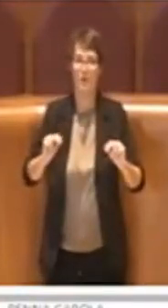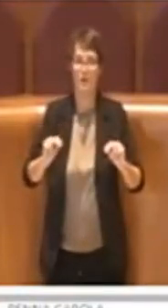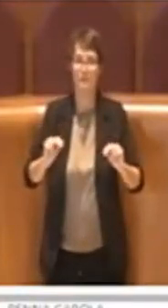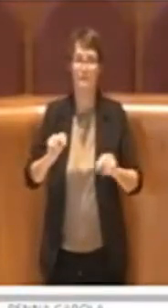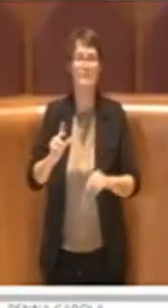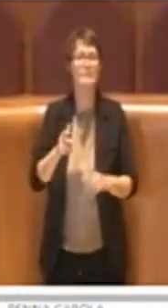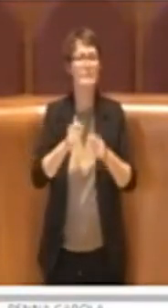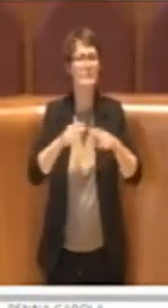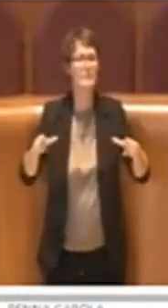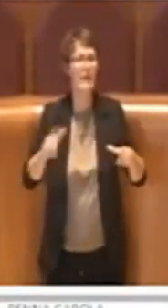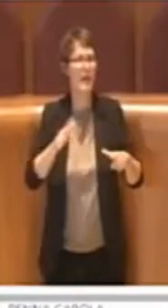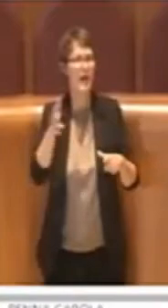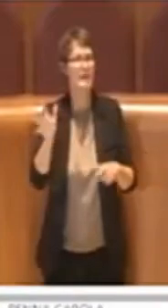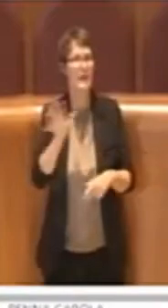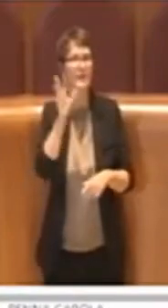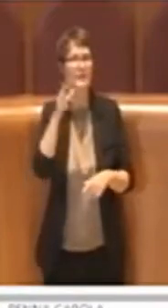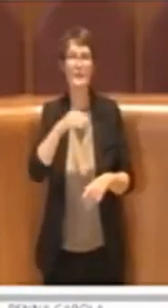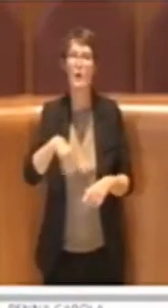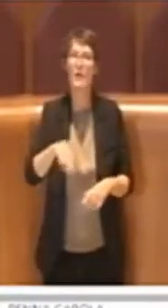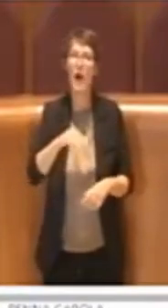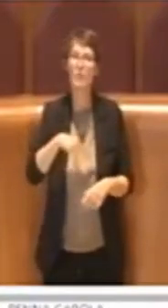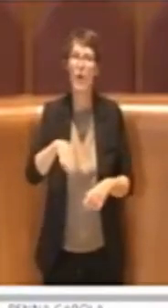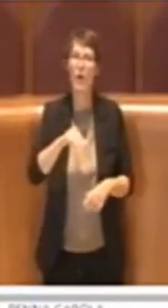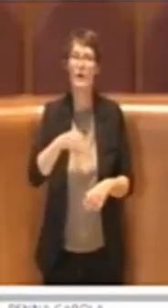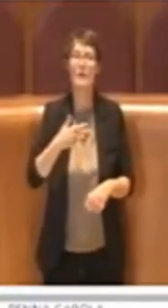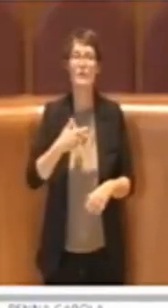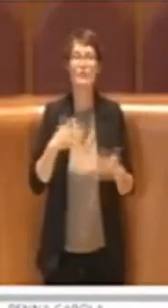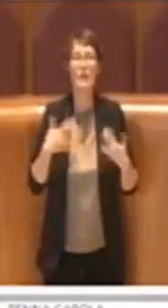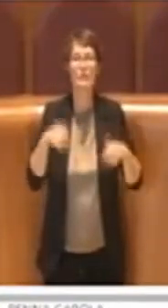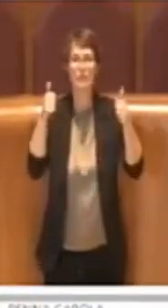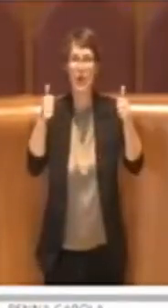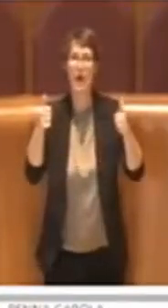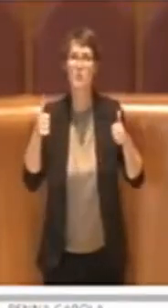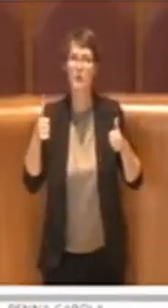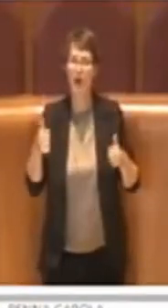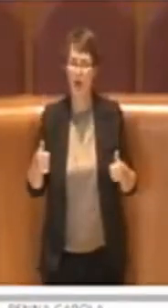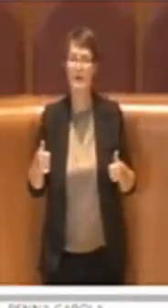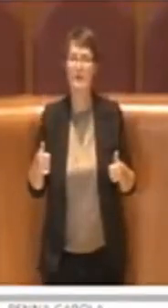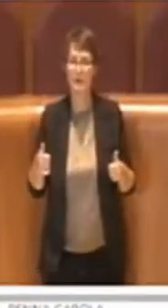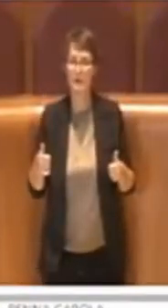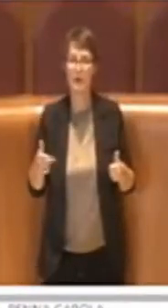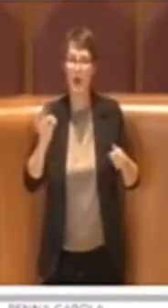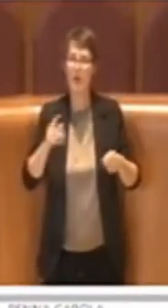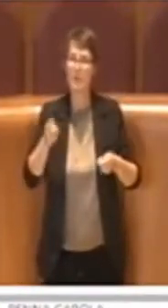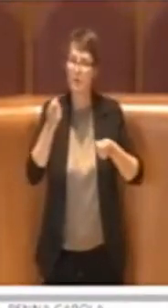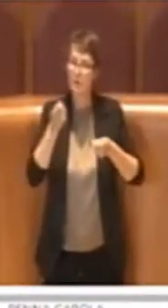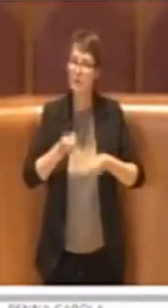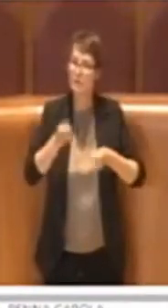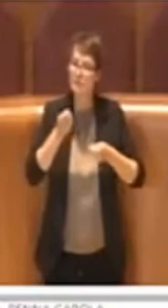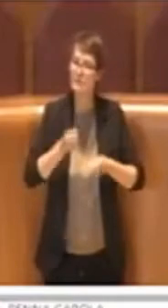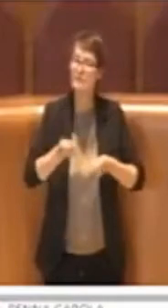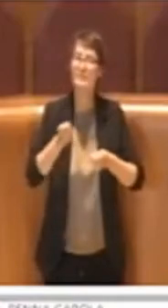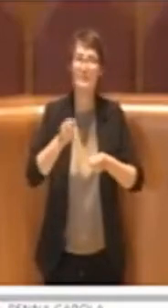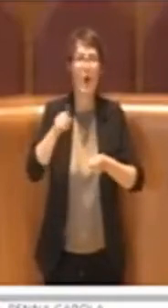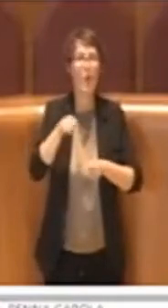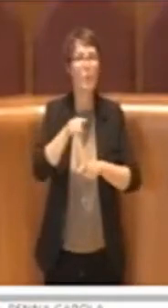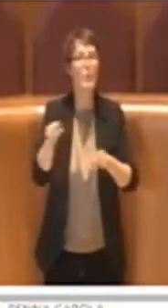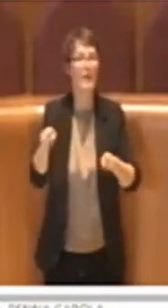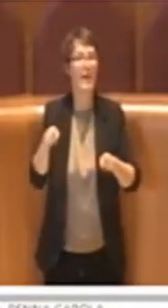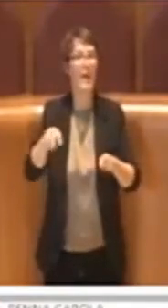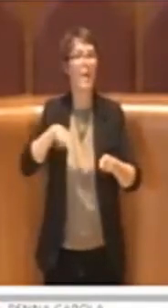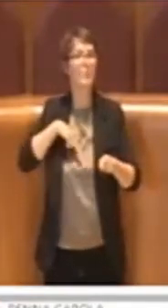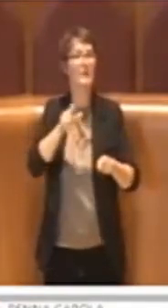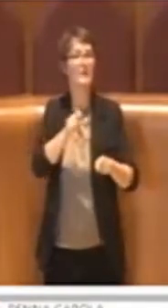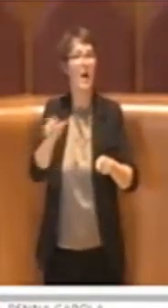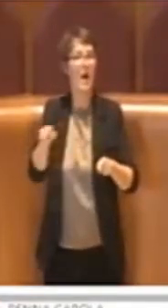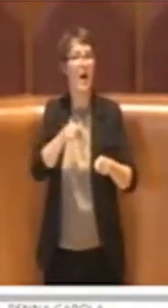di Napoli, hanno già fatto bandi in cui promuovono l'uso anche dei privati di soluzioni